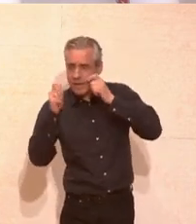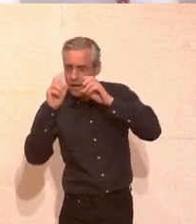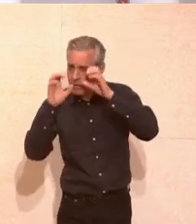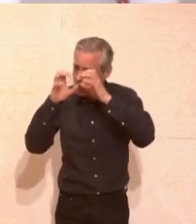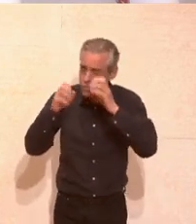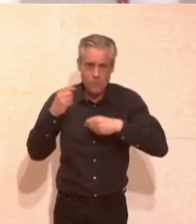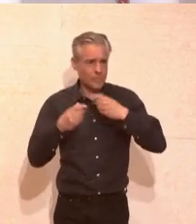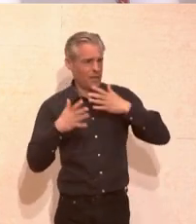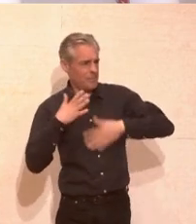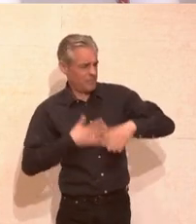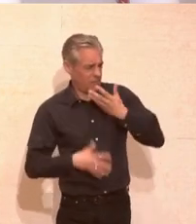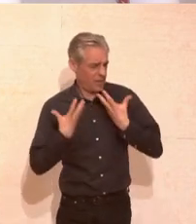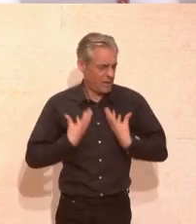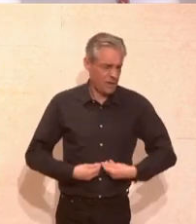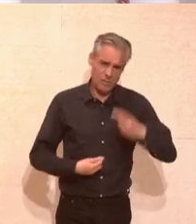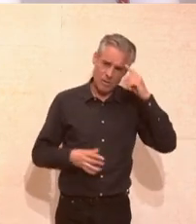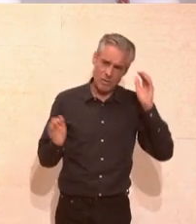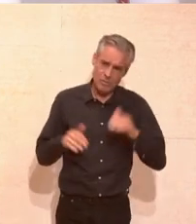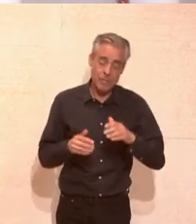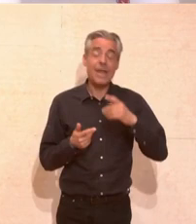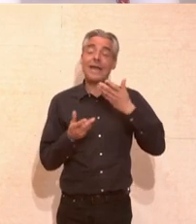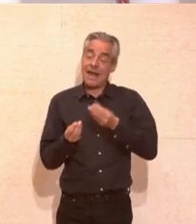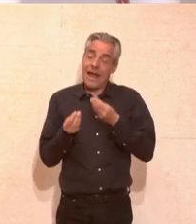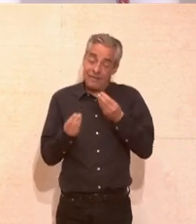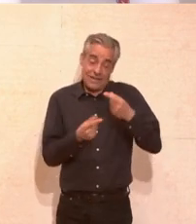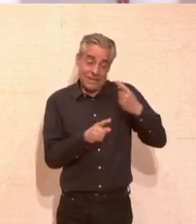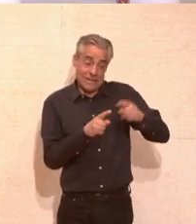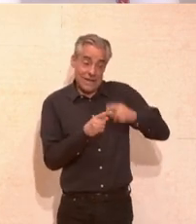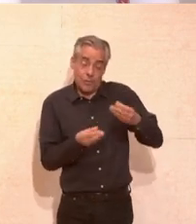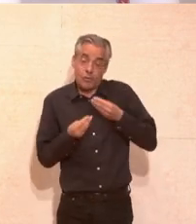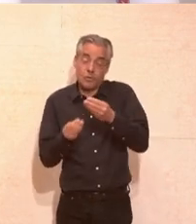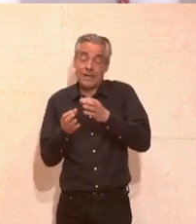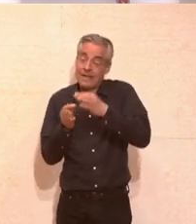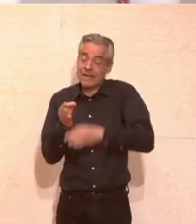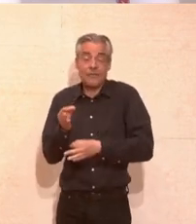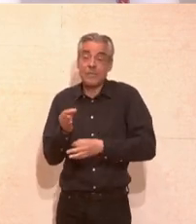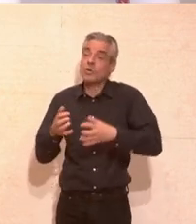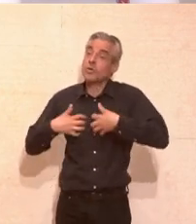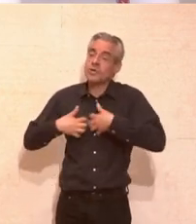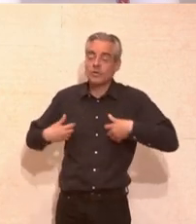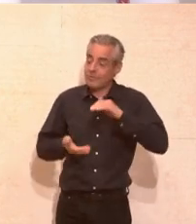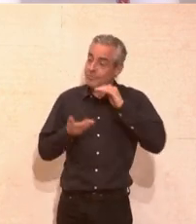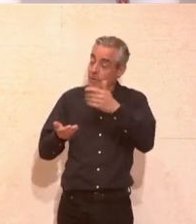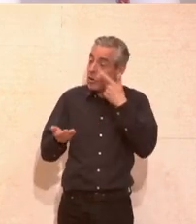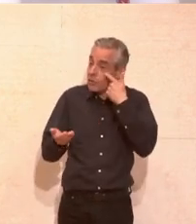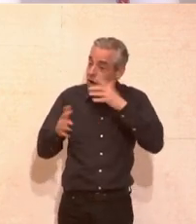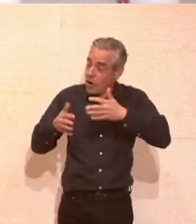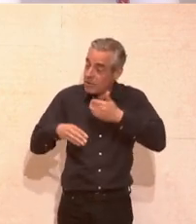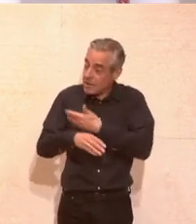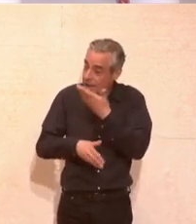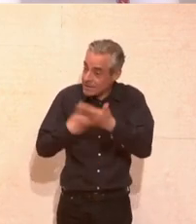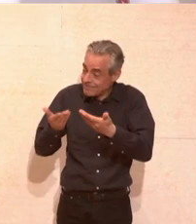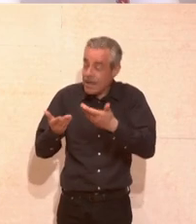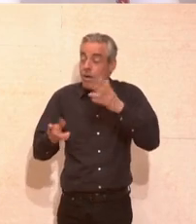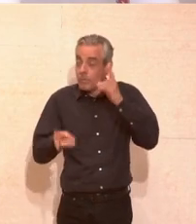qui n'est pas en forme, qui se trouve un peu déprimé. Et à partir de là, de donner des données vraiment scientifiques, de dire, voyez, c'est comme ça que ça